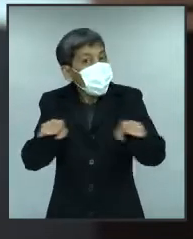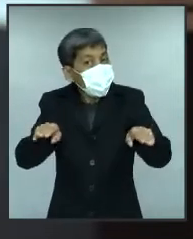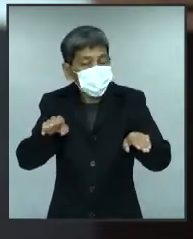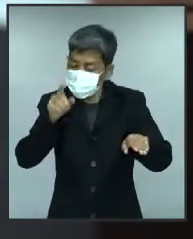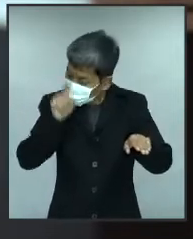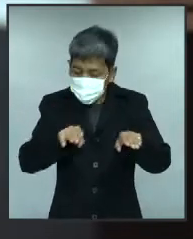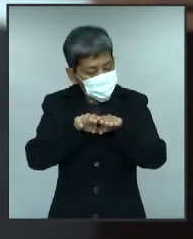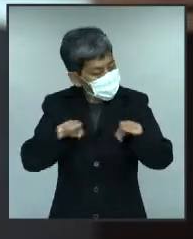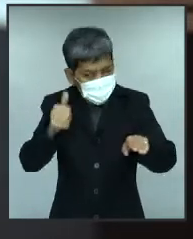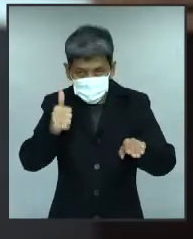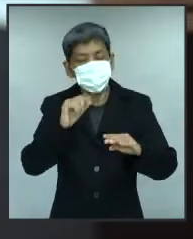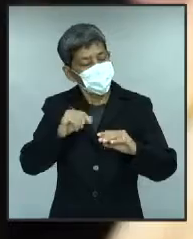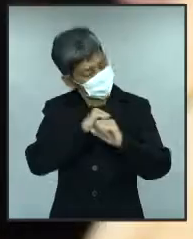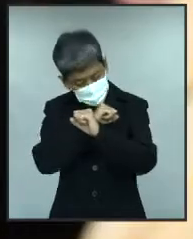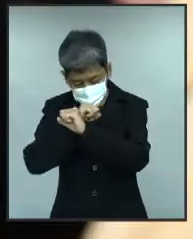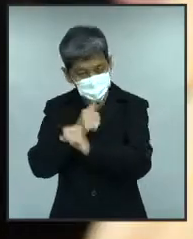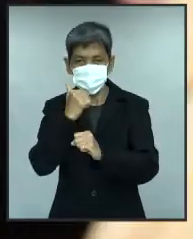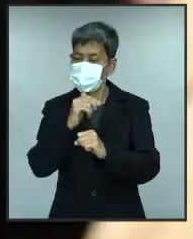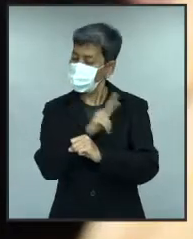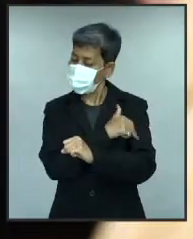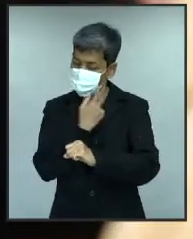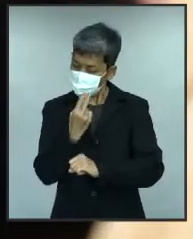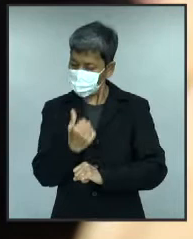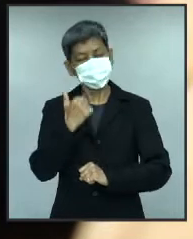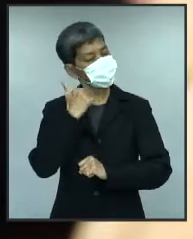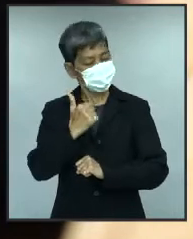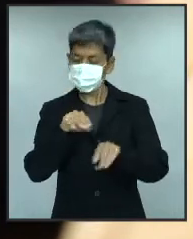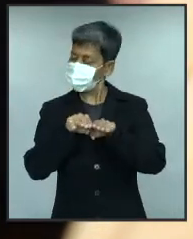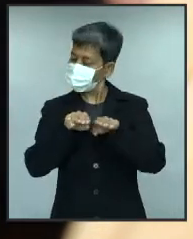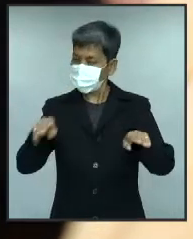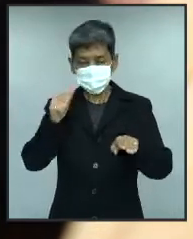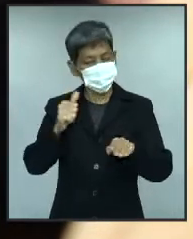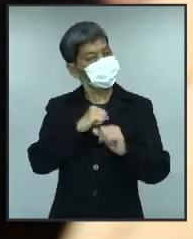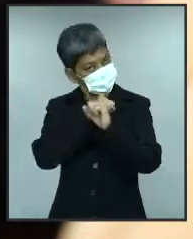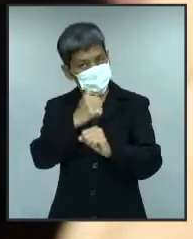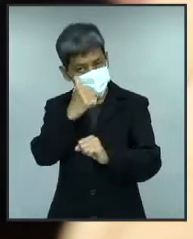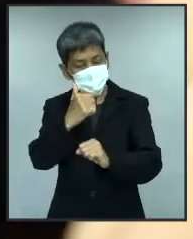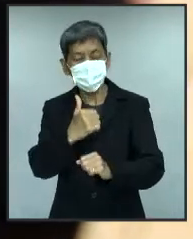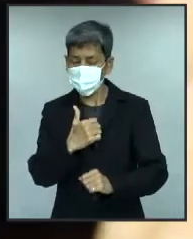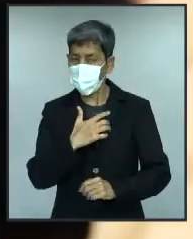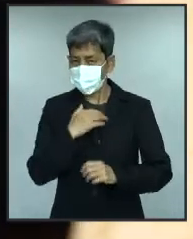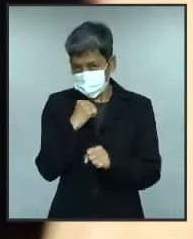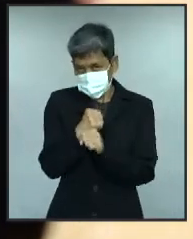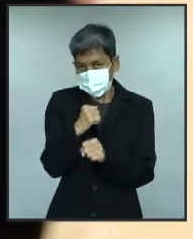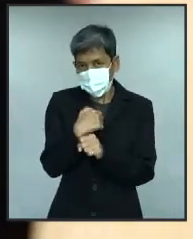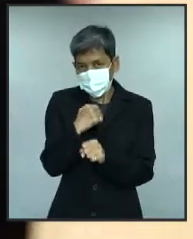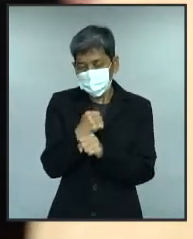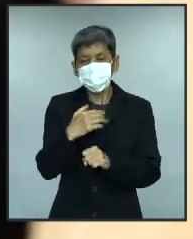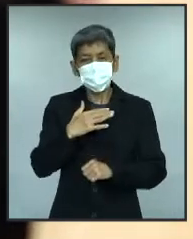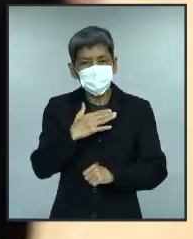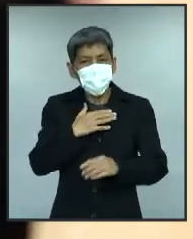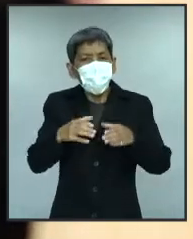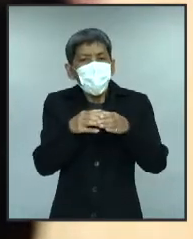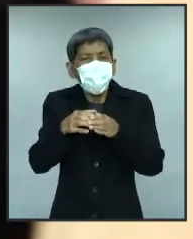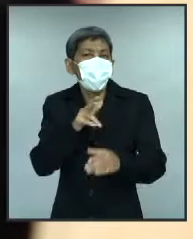ต้องสูงมากเลย ใช่ครับ ในเรื่องของความปลอดภัย โดยเฉพาะการแพ้โดยเฉพาะการแพ้ซึ่งเราก็อย่างที่บอกเรา